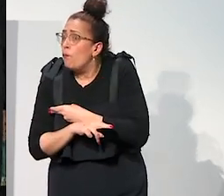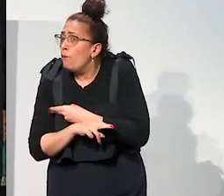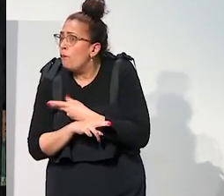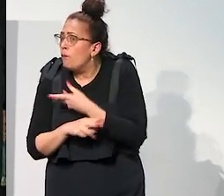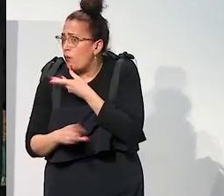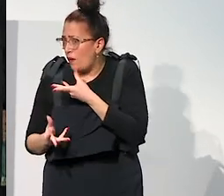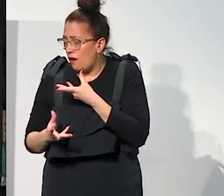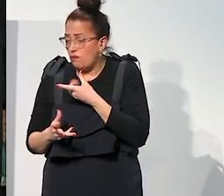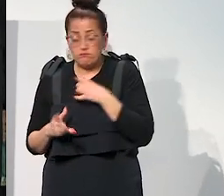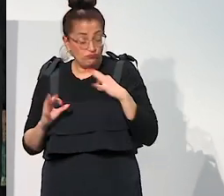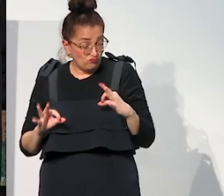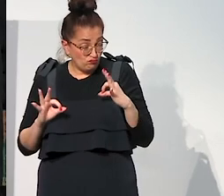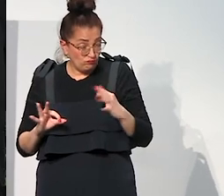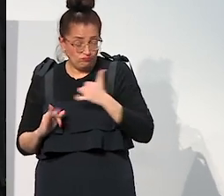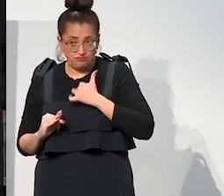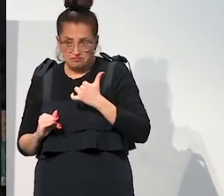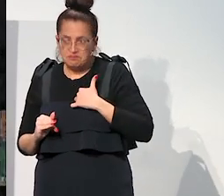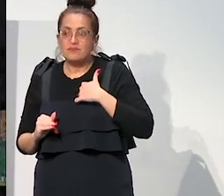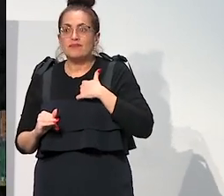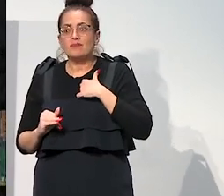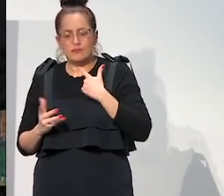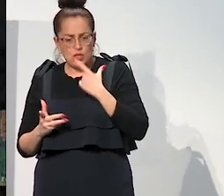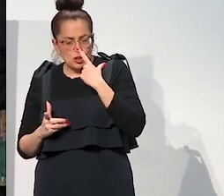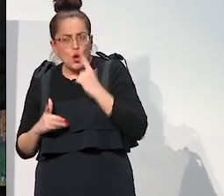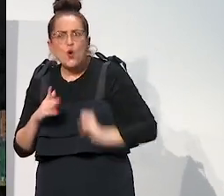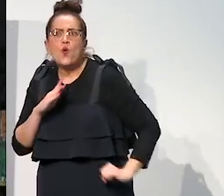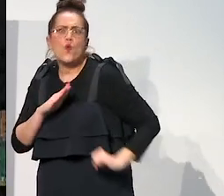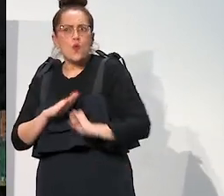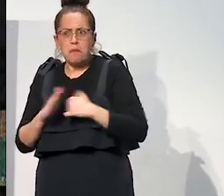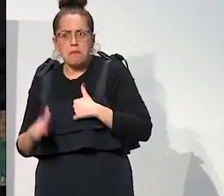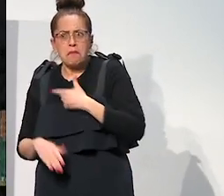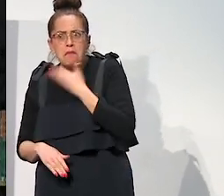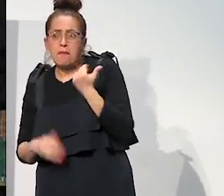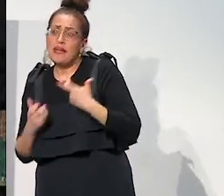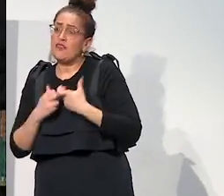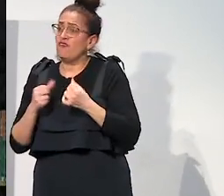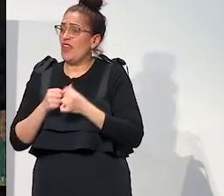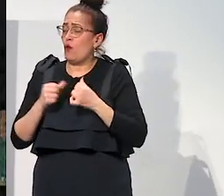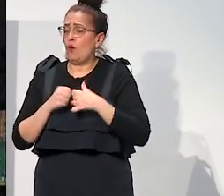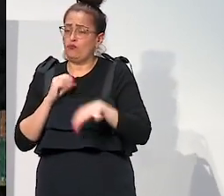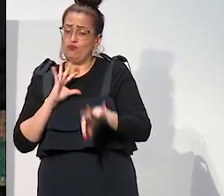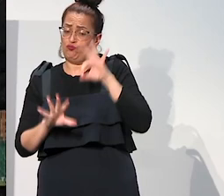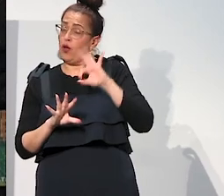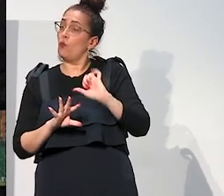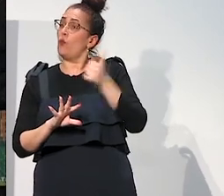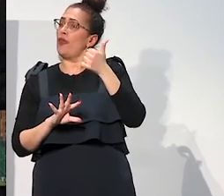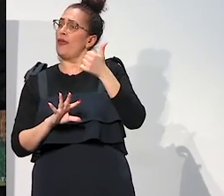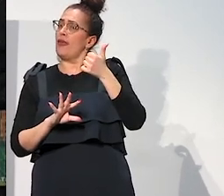C'est en travaillant sur le livre. Vraiment, que... oui. C'est-à-dire que au moment où j'ai choisi d'aller passer une nuit dans l'annexe, ça c'est une première